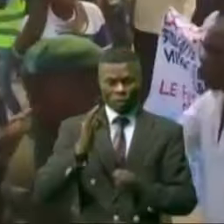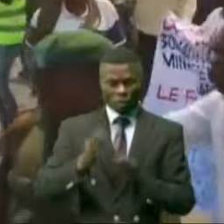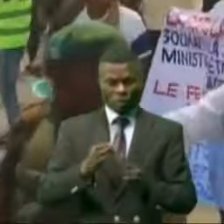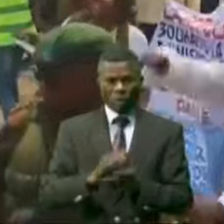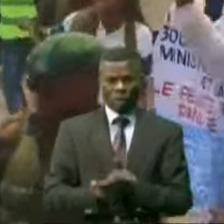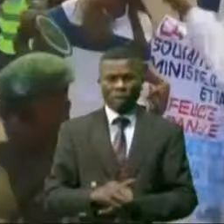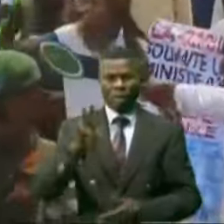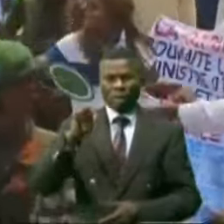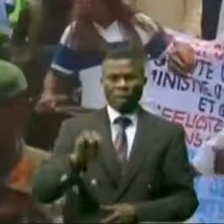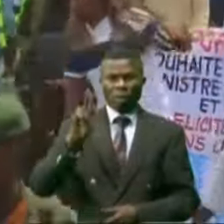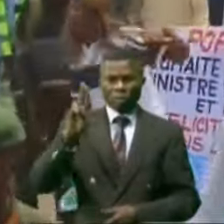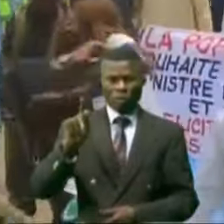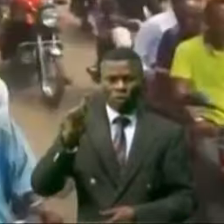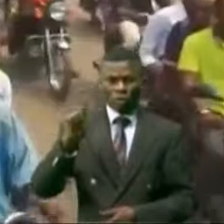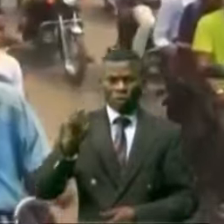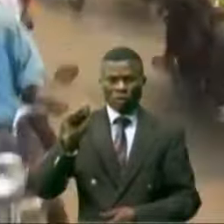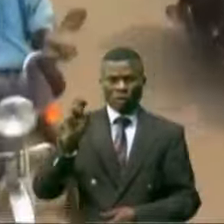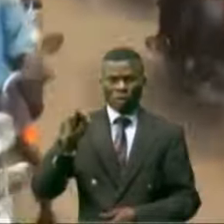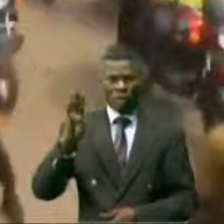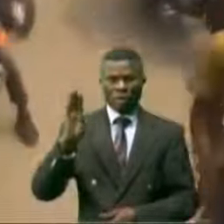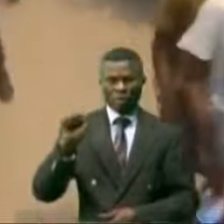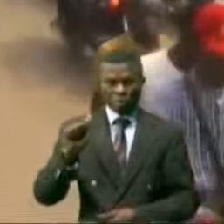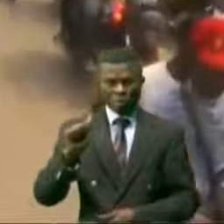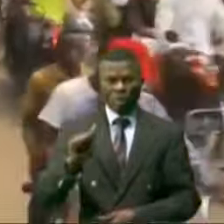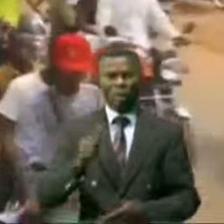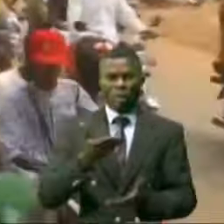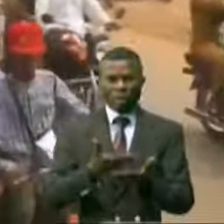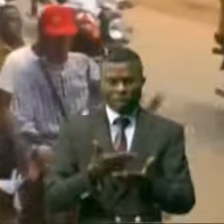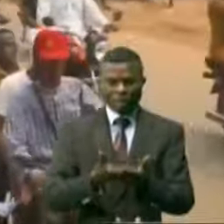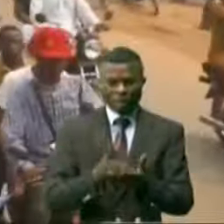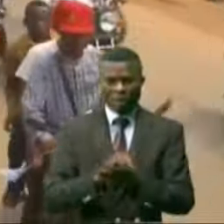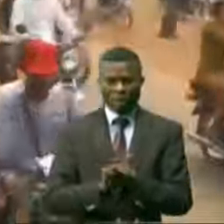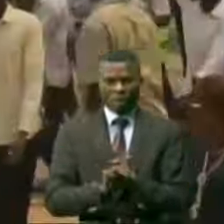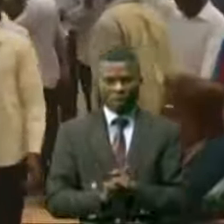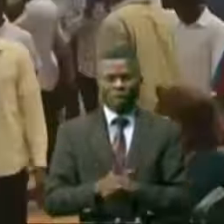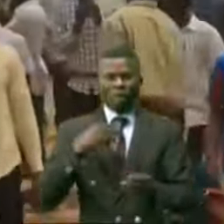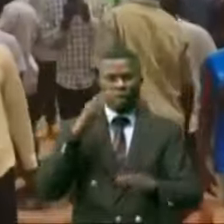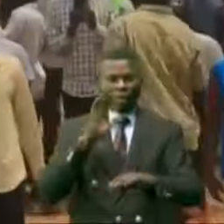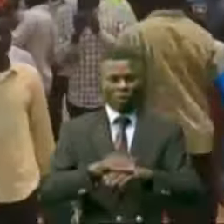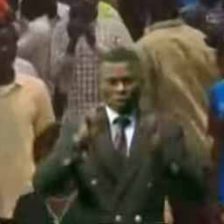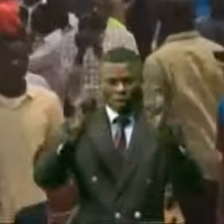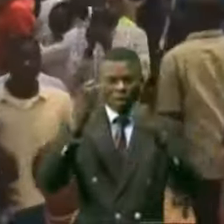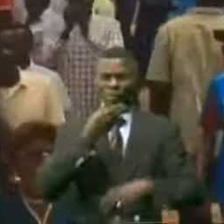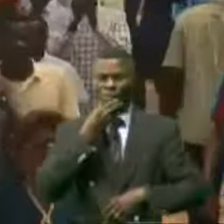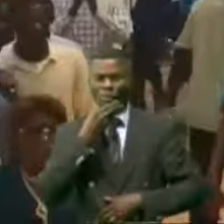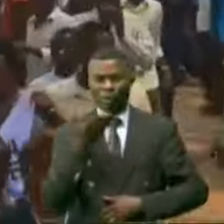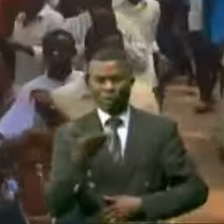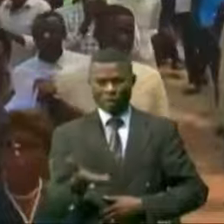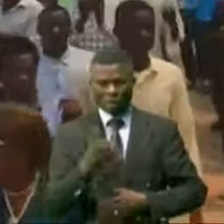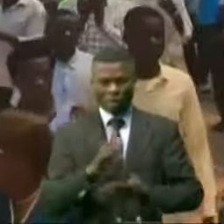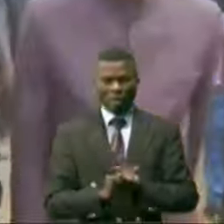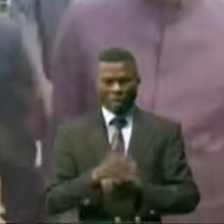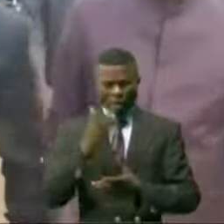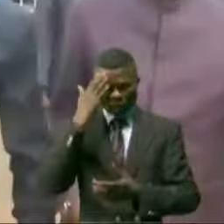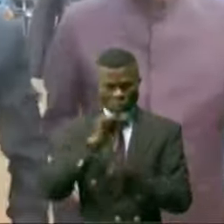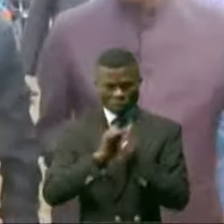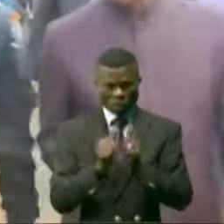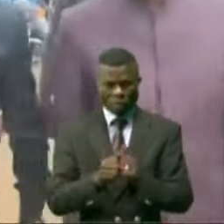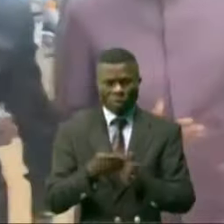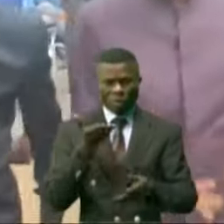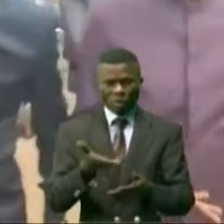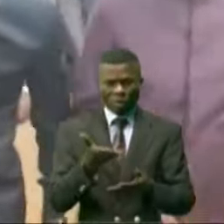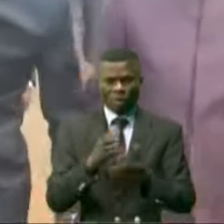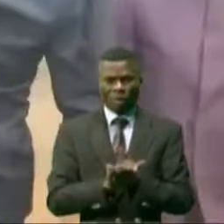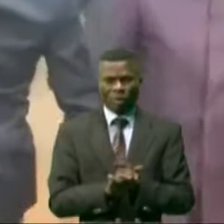Mutamba, escorté par un bain de foule, est entré en contact avec une population plus qu'enthousiaste d'accueillir celui qui porte toutes